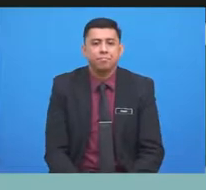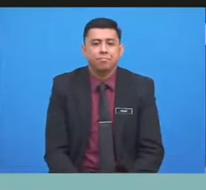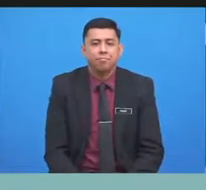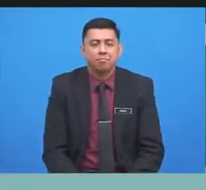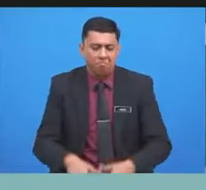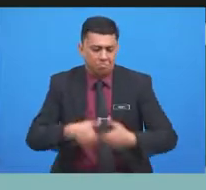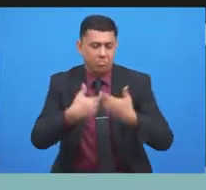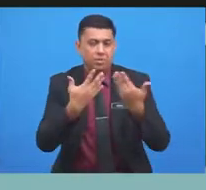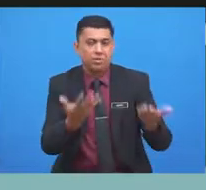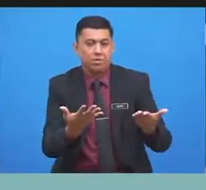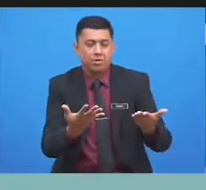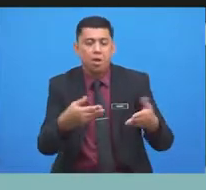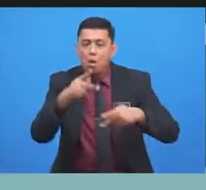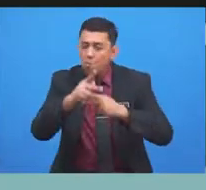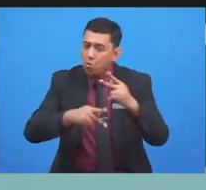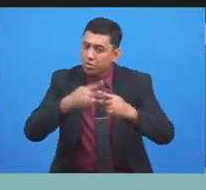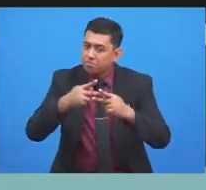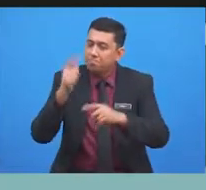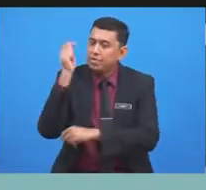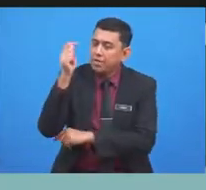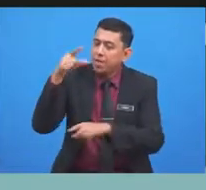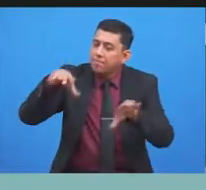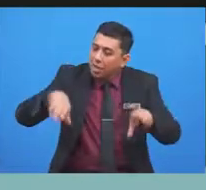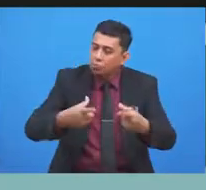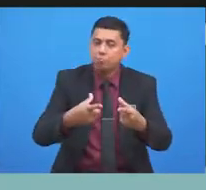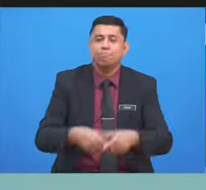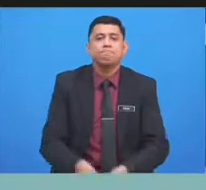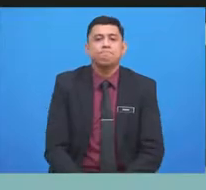terangkan bagaimana proses menegak ini berlaku.